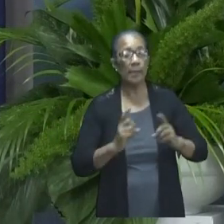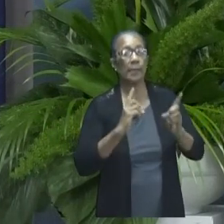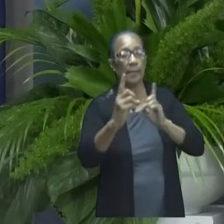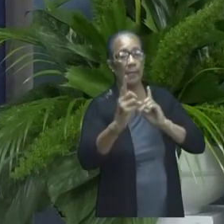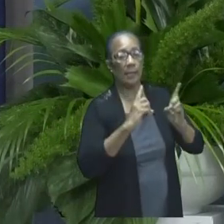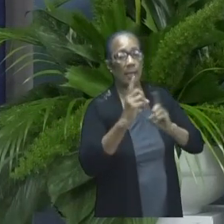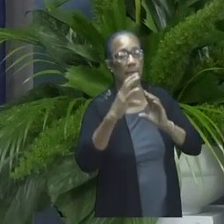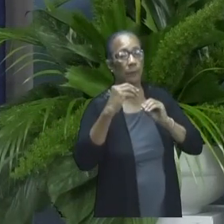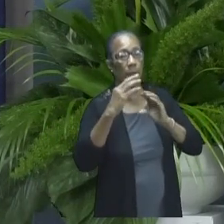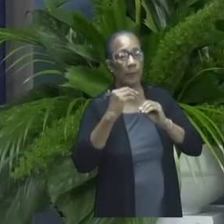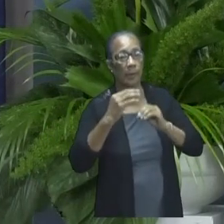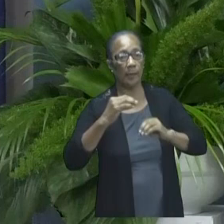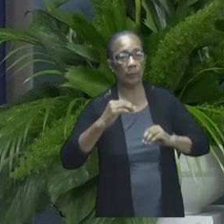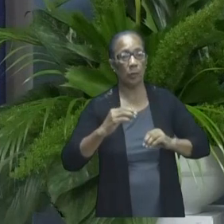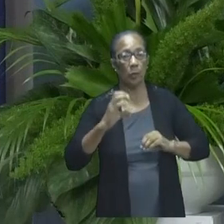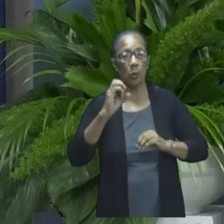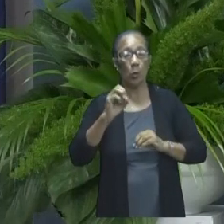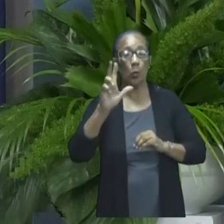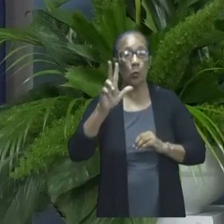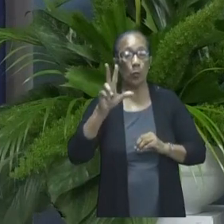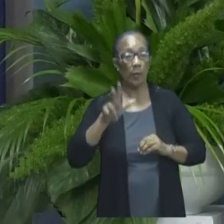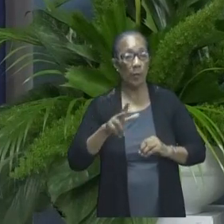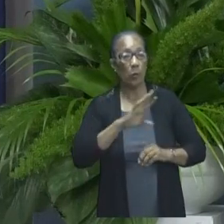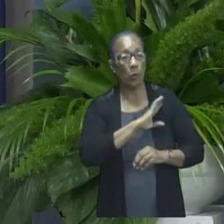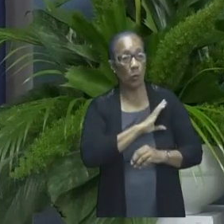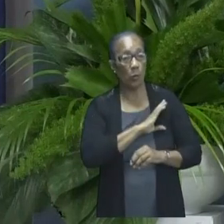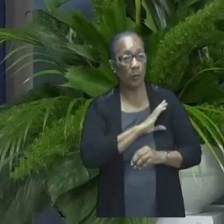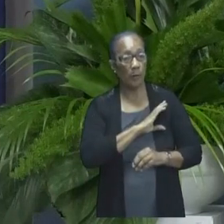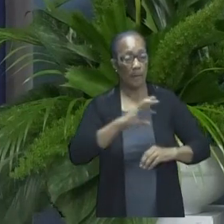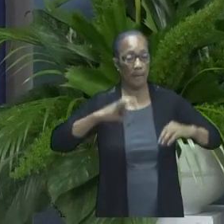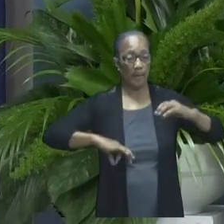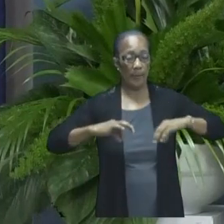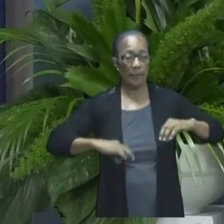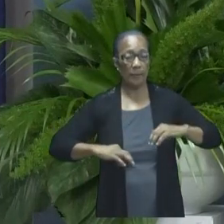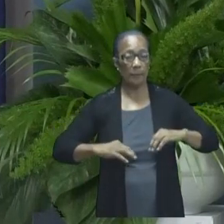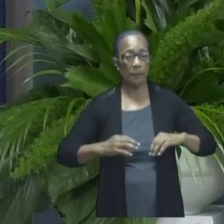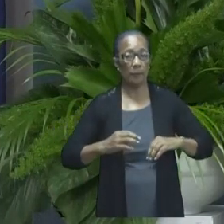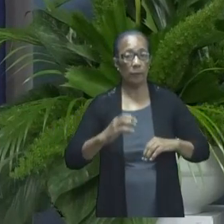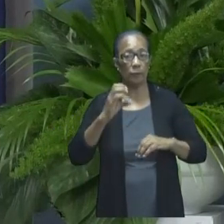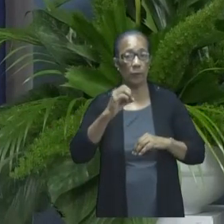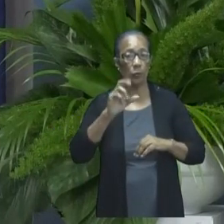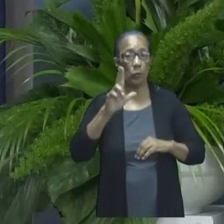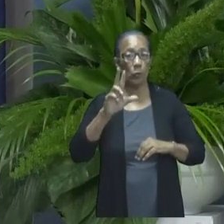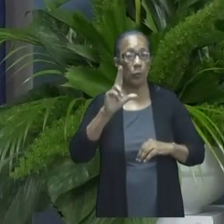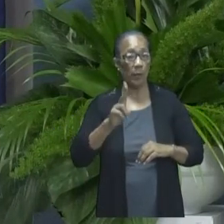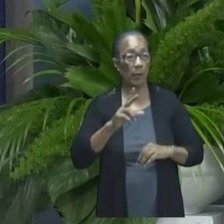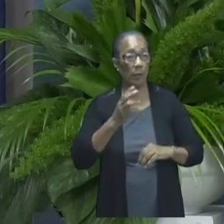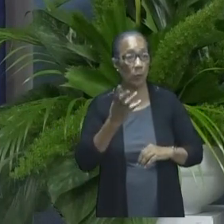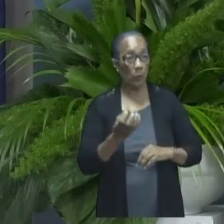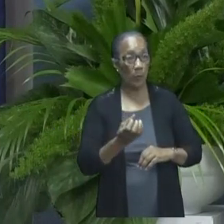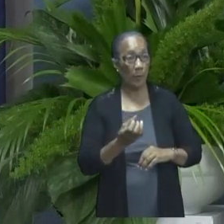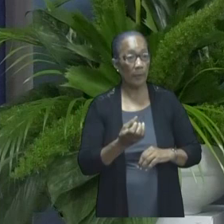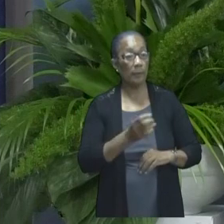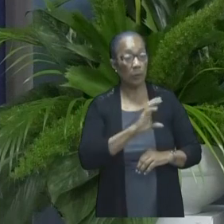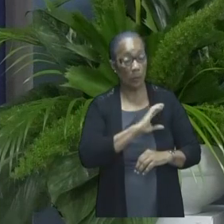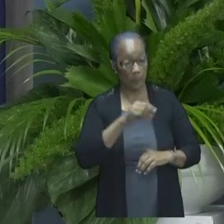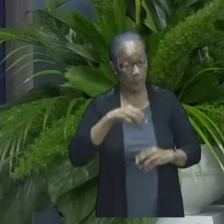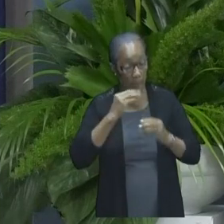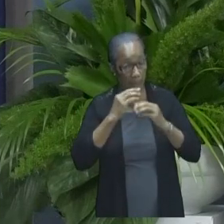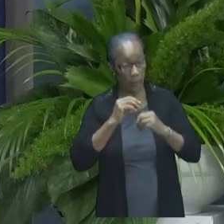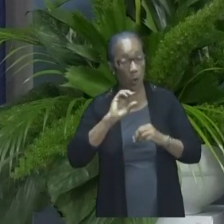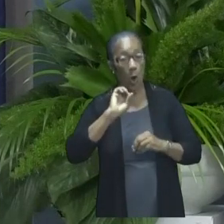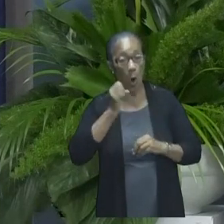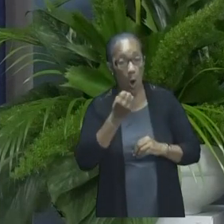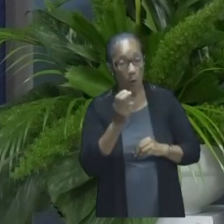bouwen waren werk ofwel de gelegenheid geeft om in te komen minister had nu nog behoefte om gelijk in te komen of kan het in de een opnieuw